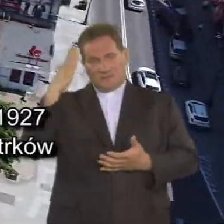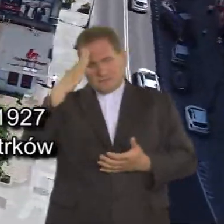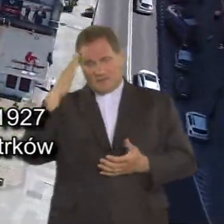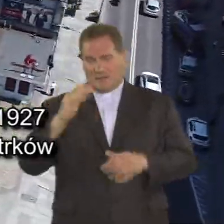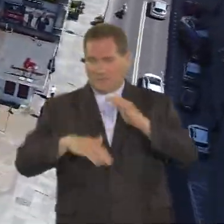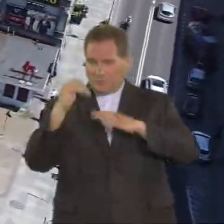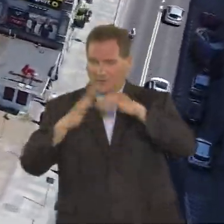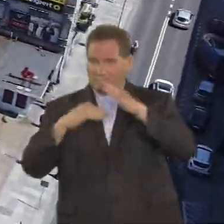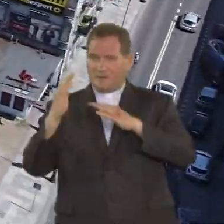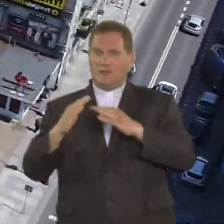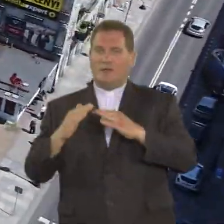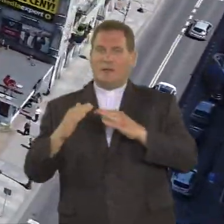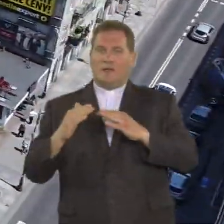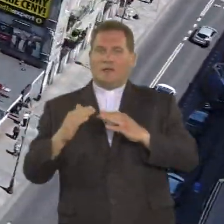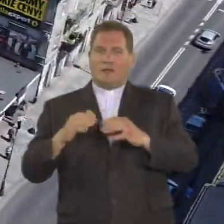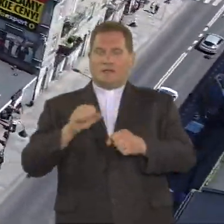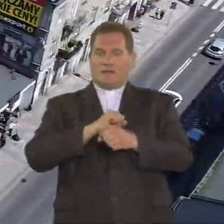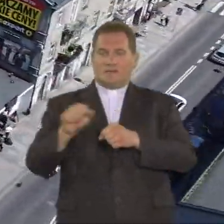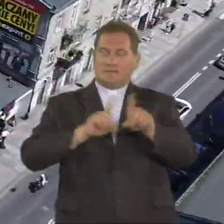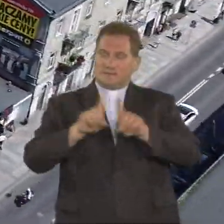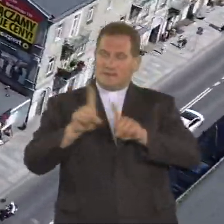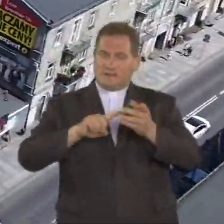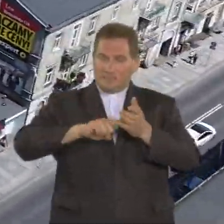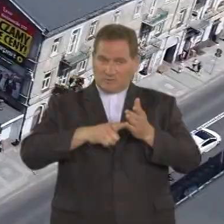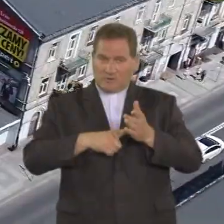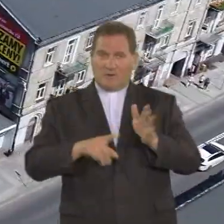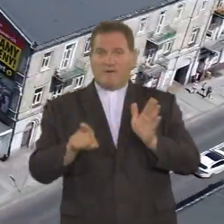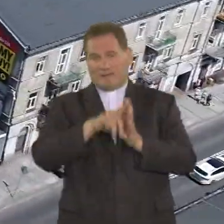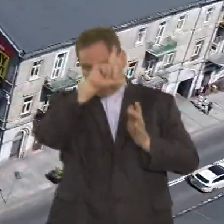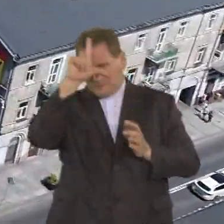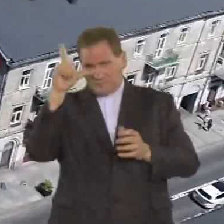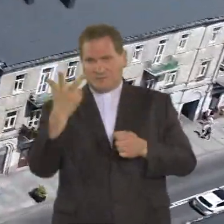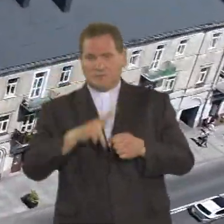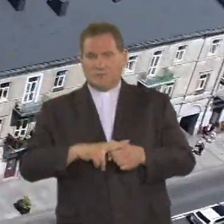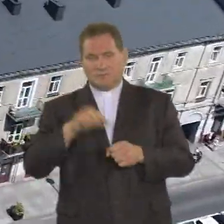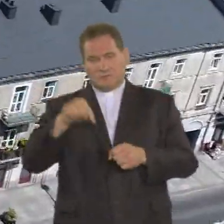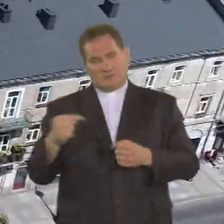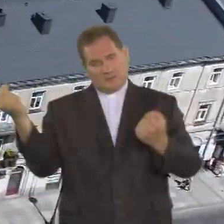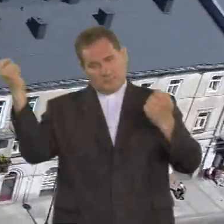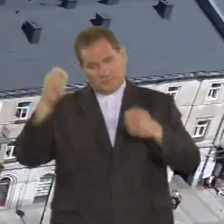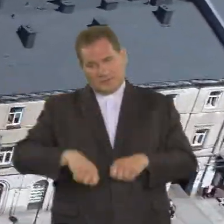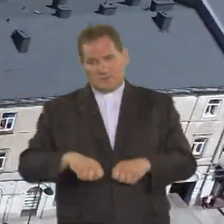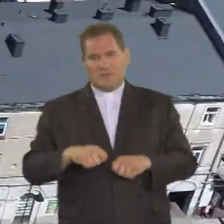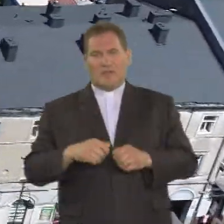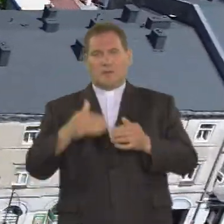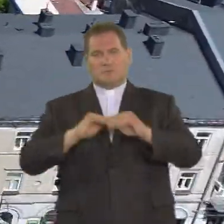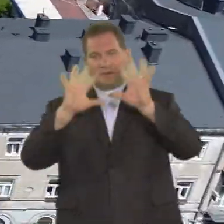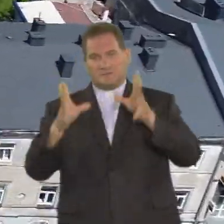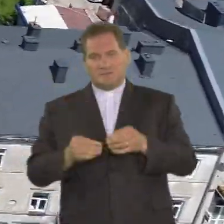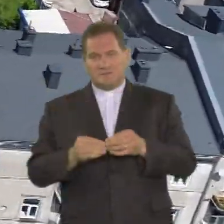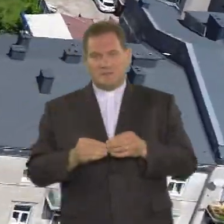Królewskiego. Jest symbolem Piotrkowa dla ludzi, którzy przyjeżdżają. No, przede wszystkim się rzuca w oczy. I to